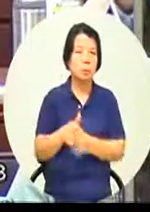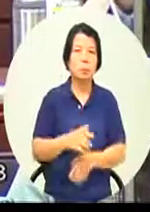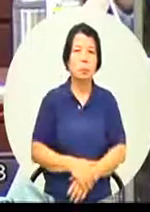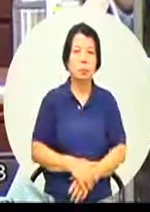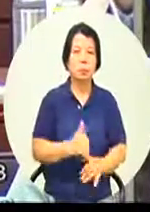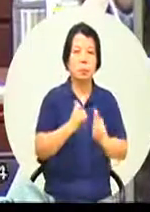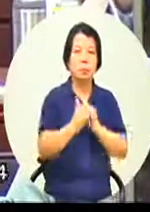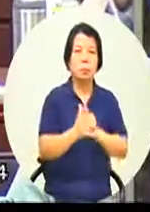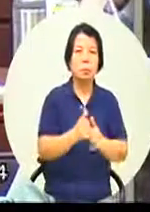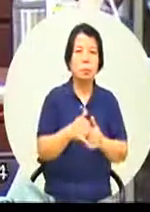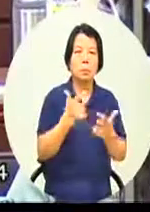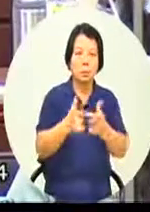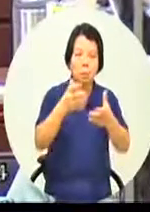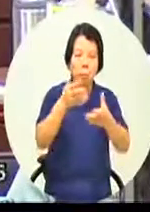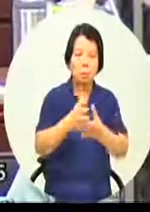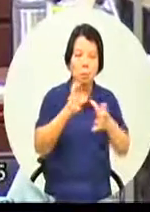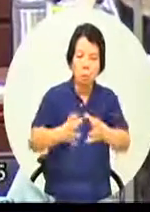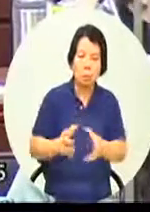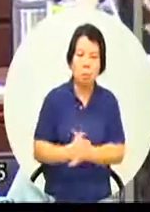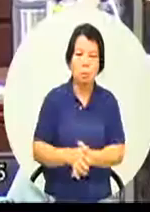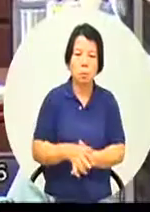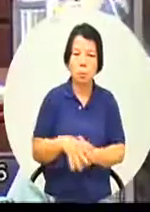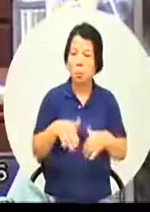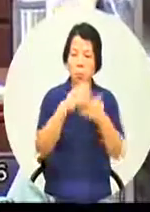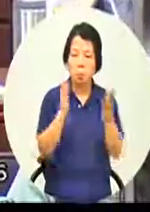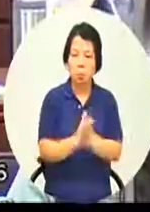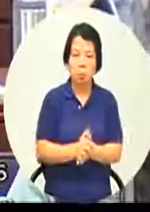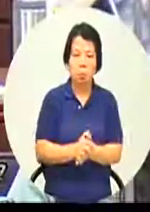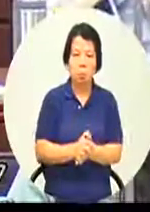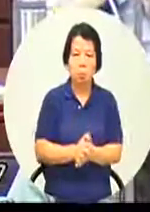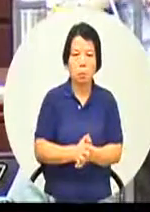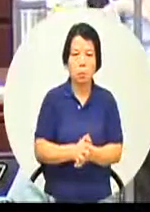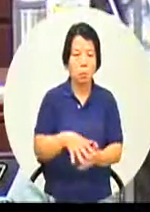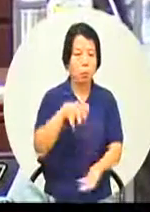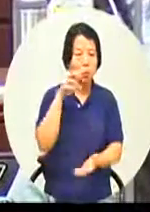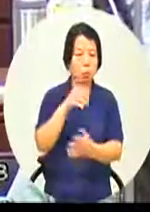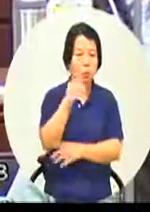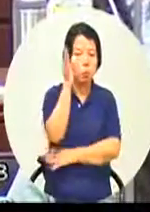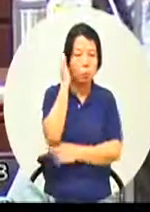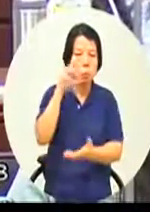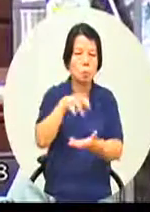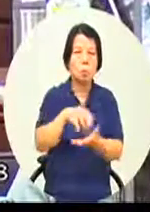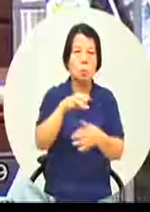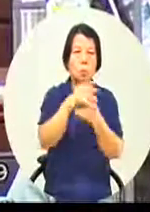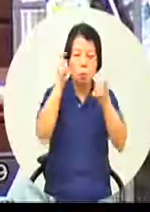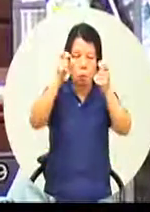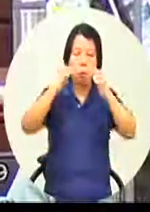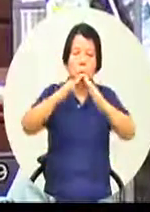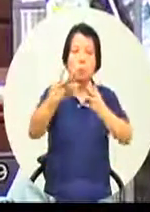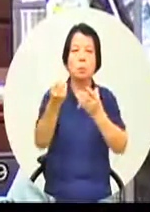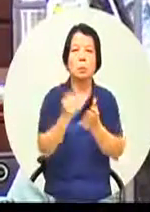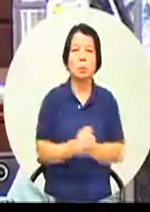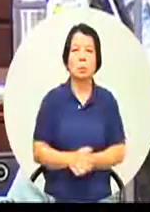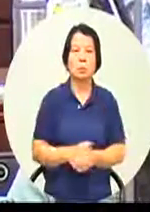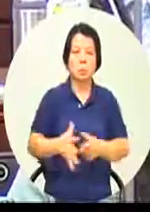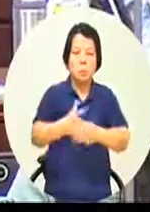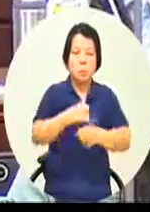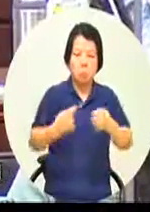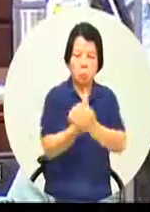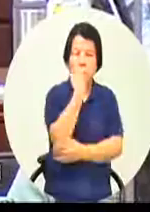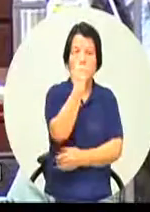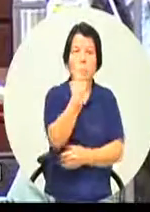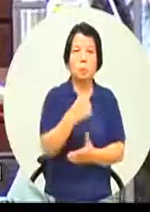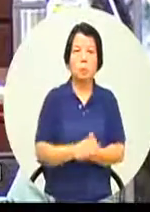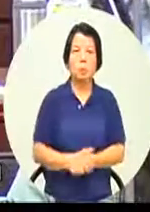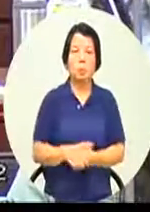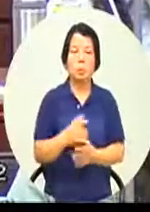有合法吗？ 有。 有，我们高雄市有几家？ 高雄市没有。 高雄市没有。 全国只有一家而已。 在哪里？